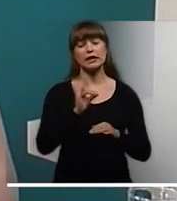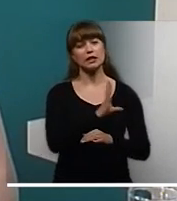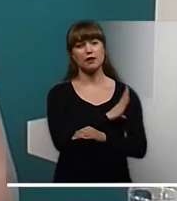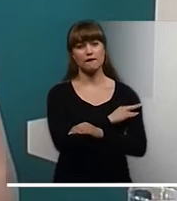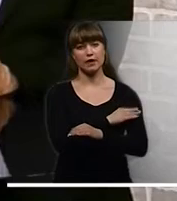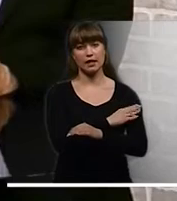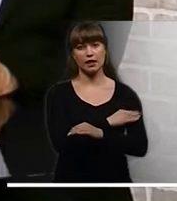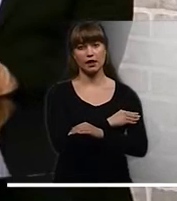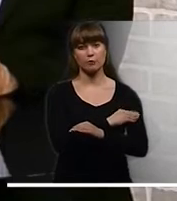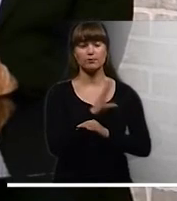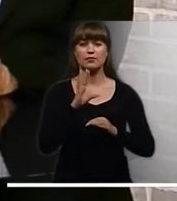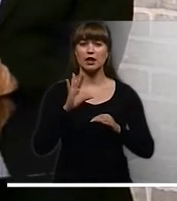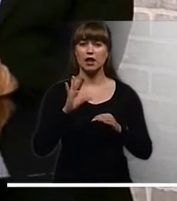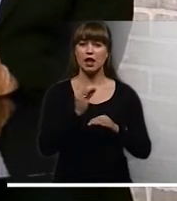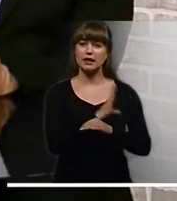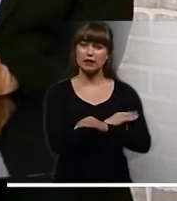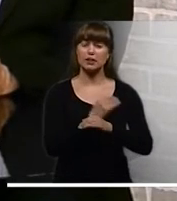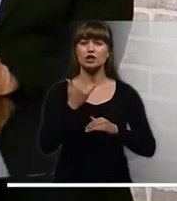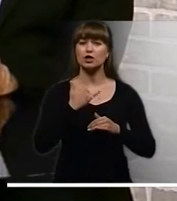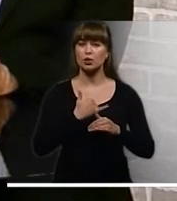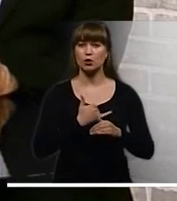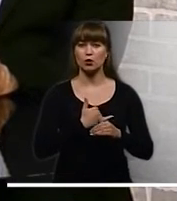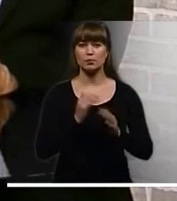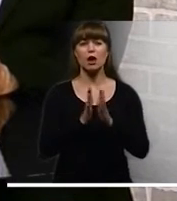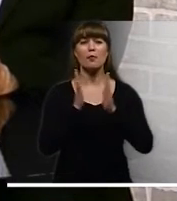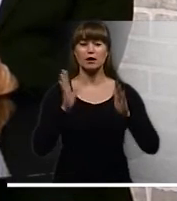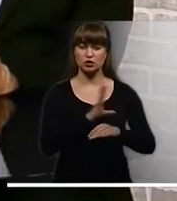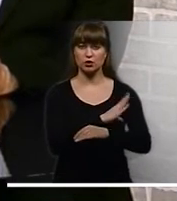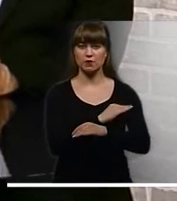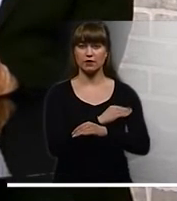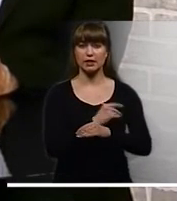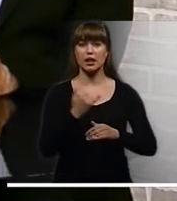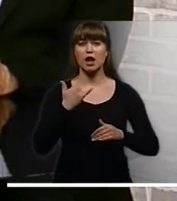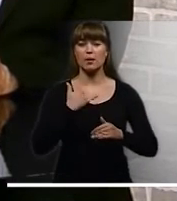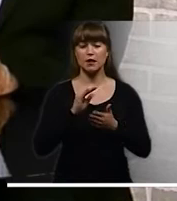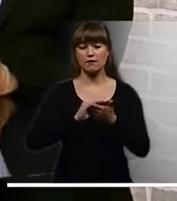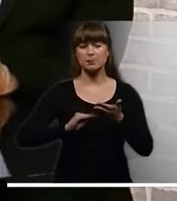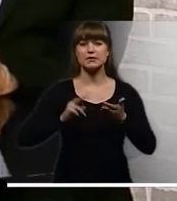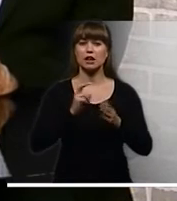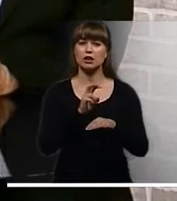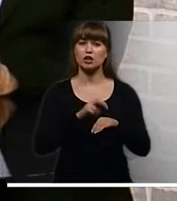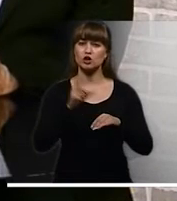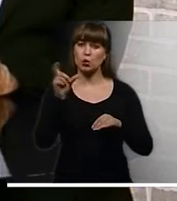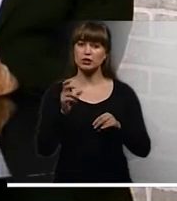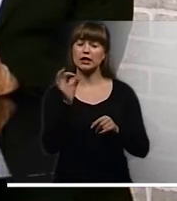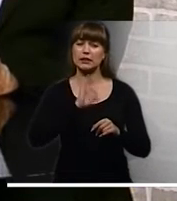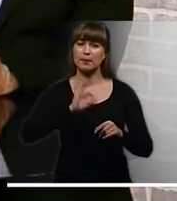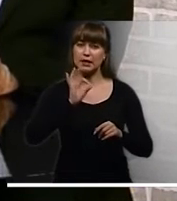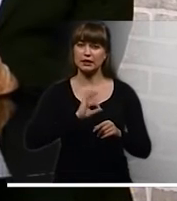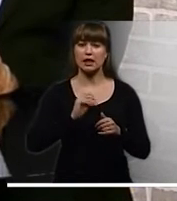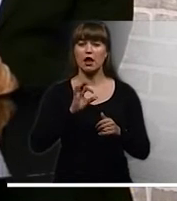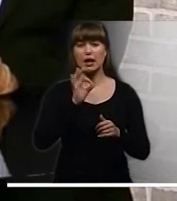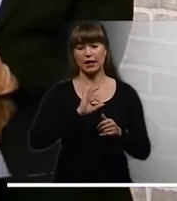давление. И давление у меня, ну, большое давление. Мне выписал доктор таблетки,